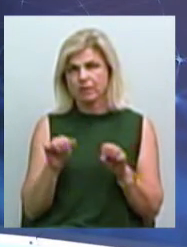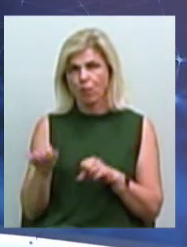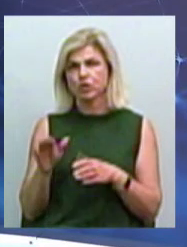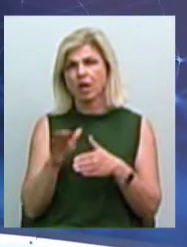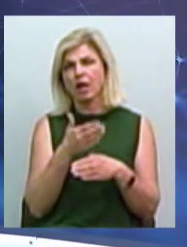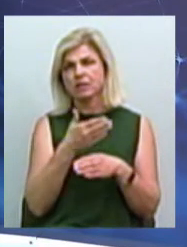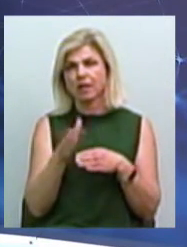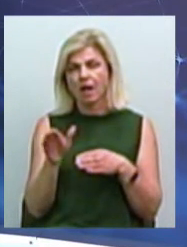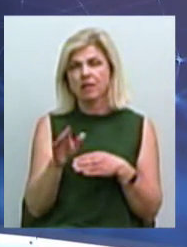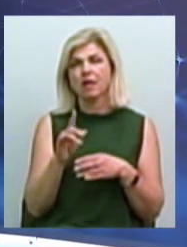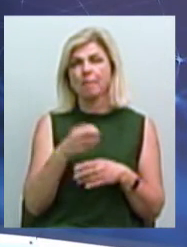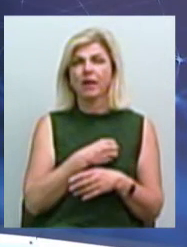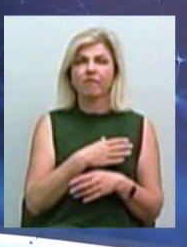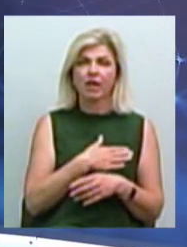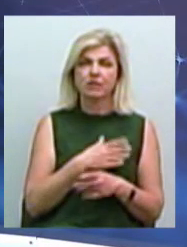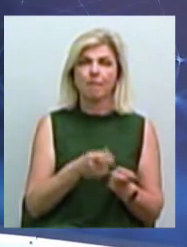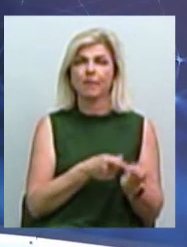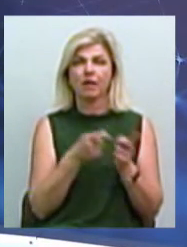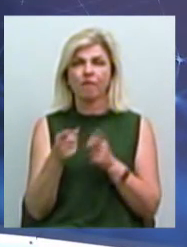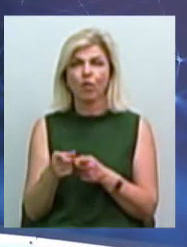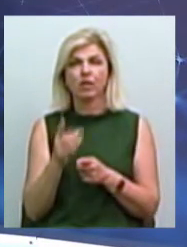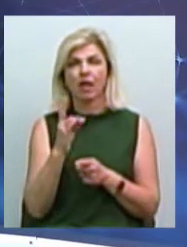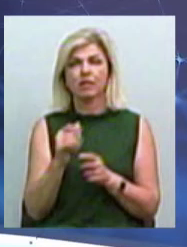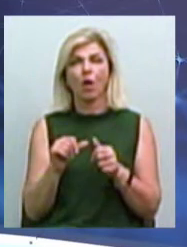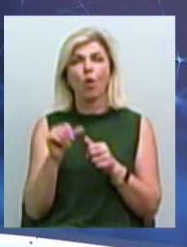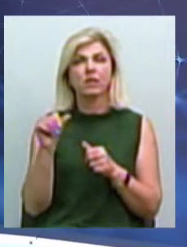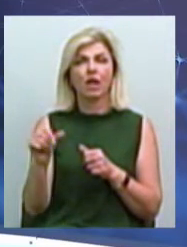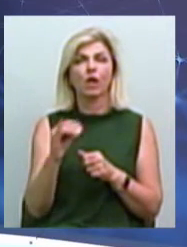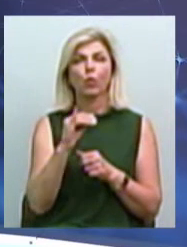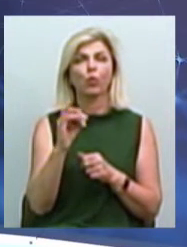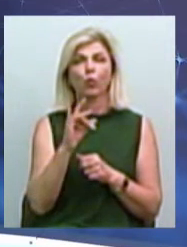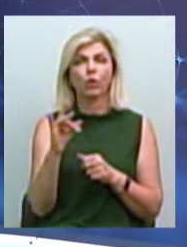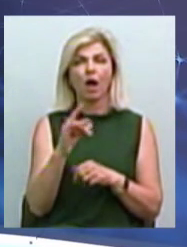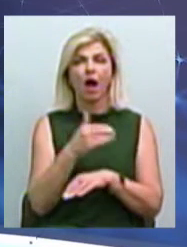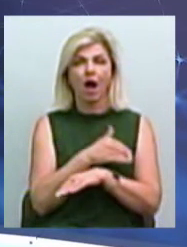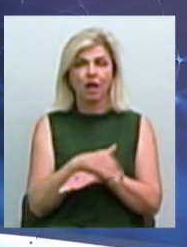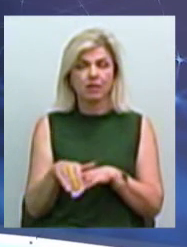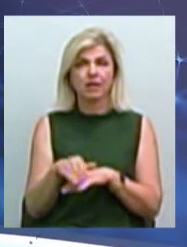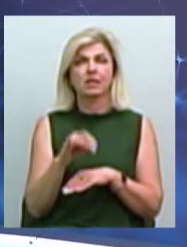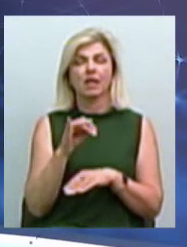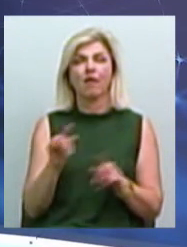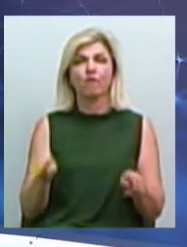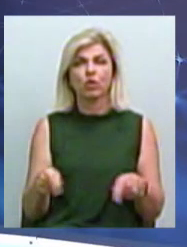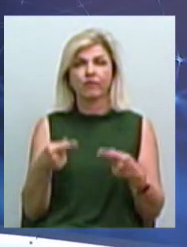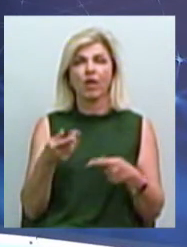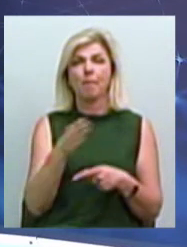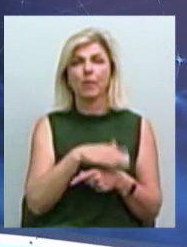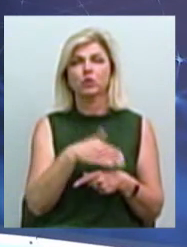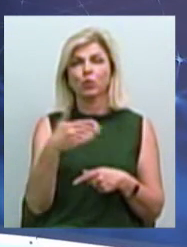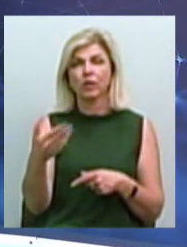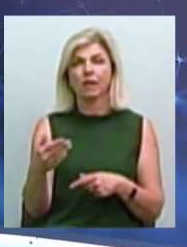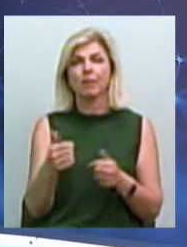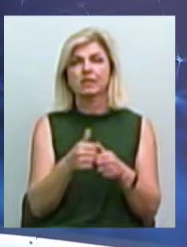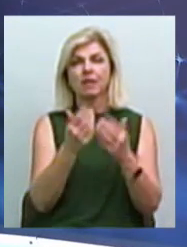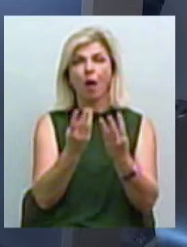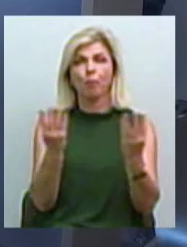отдельные субъекты, приватизировать, переводя их на отдельный юридический адрес, отдельный субъект хозяйствования, возводить между ними забор и тем